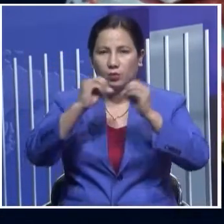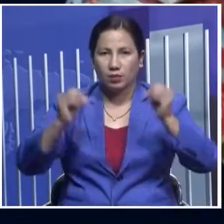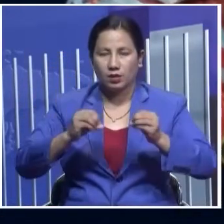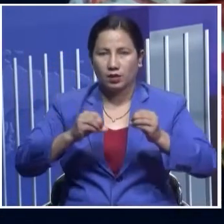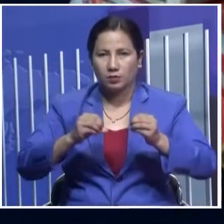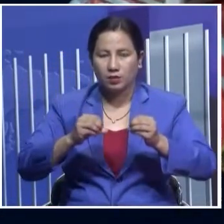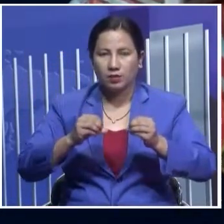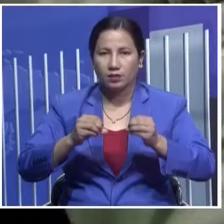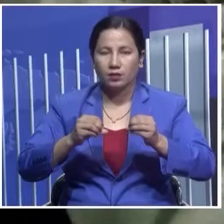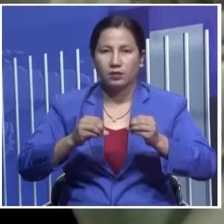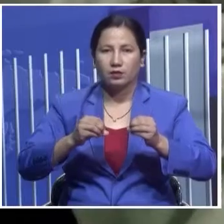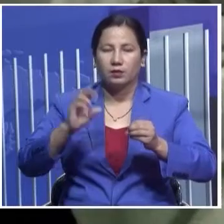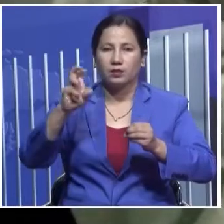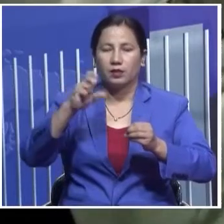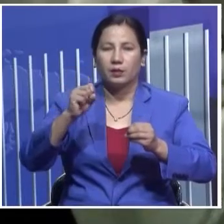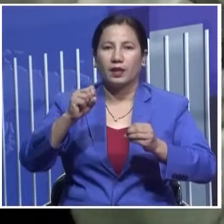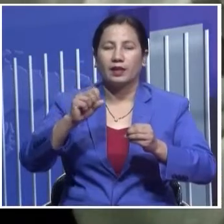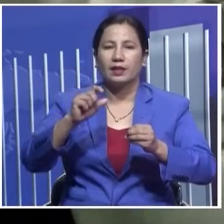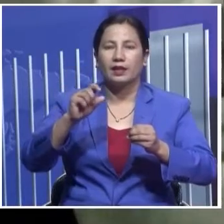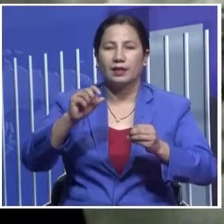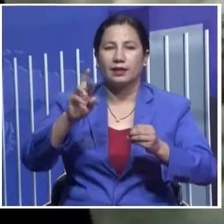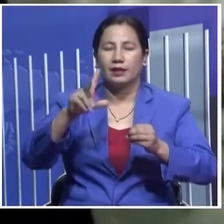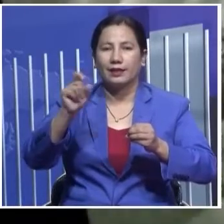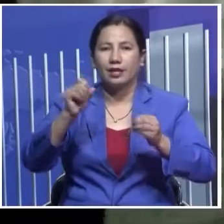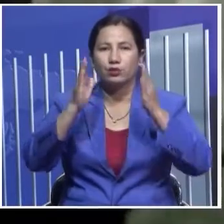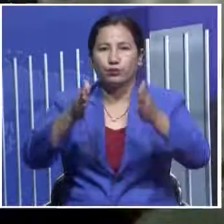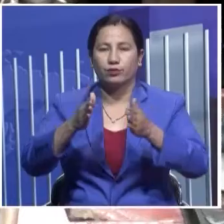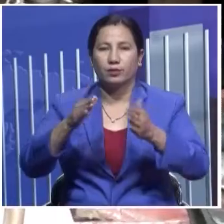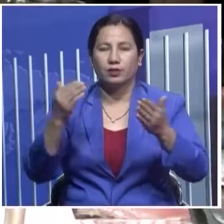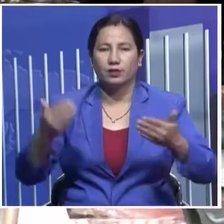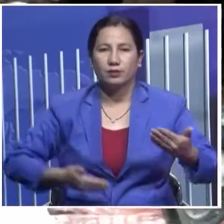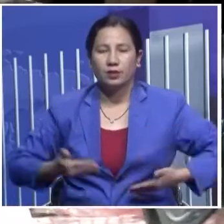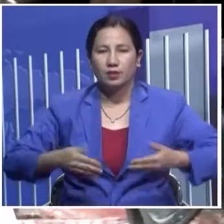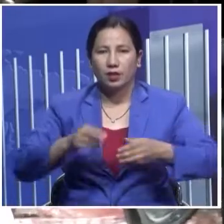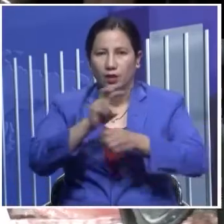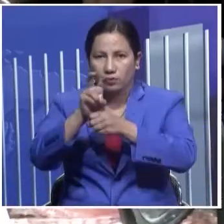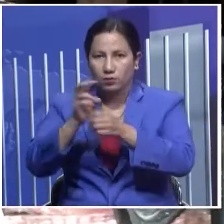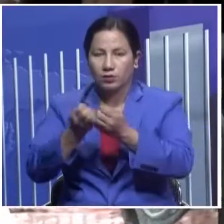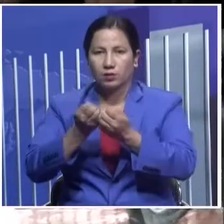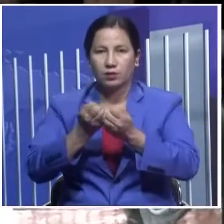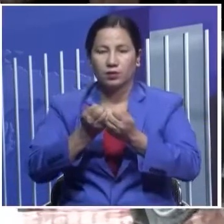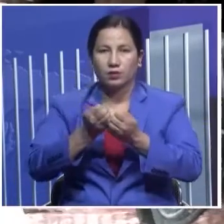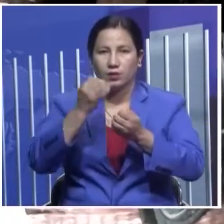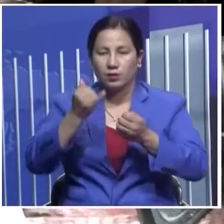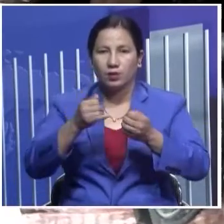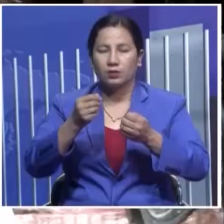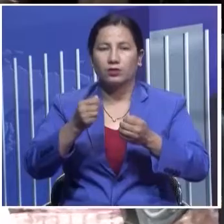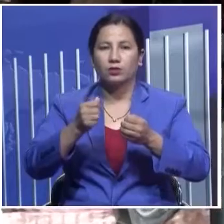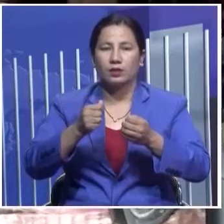हुने ठाउँमा दिपायल, सिलगढी, साँचघाट र राजपुरमा बजार अनुगमन गरिएको हो। अनुगमनका क्रममा अन्तशुल्क स्टिकर